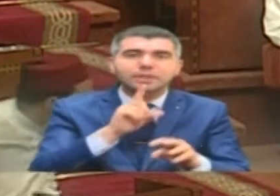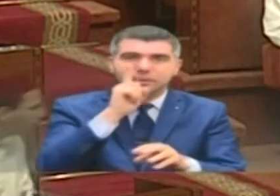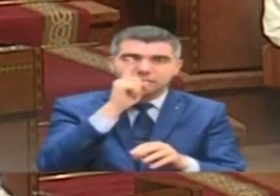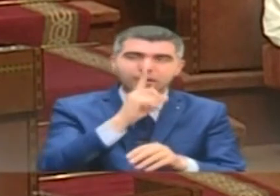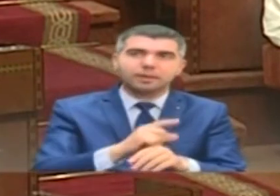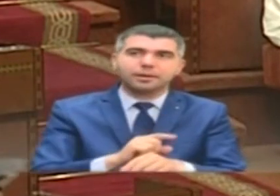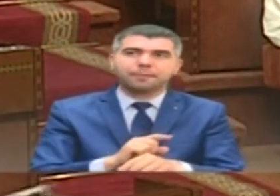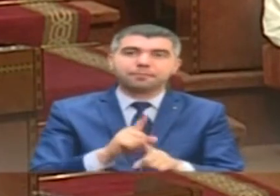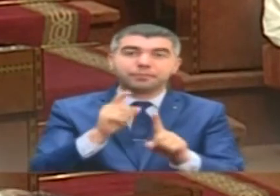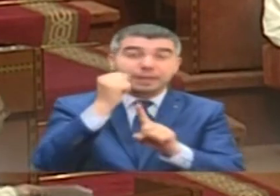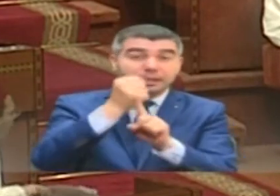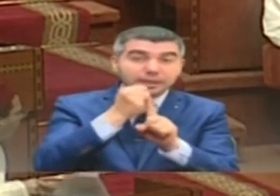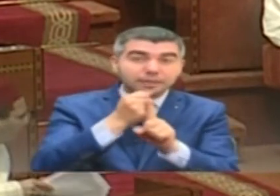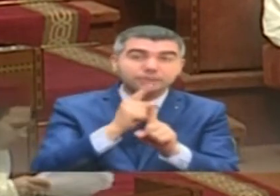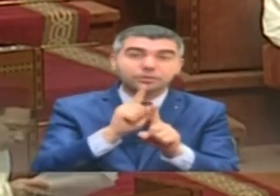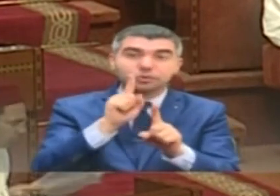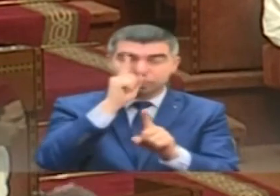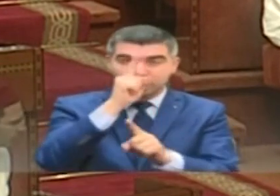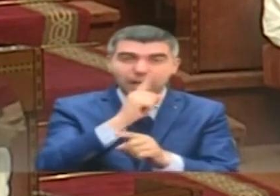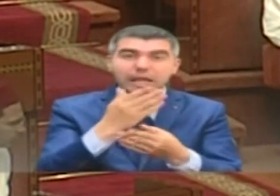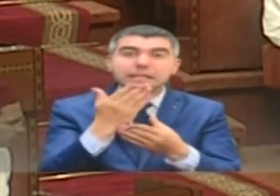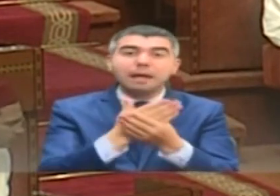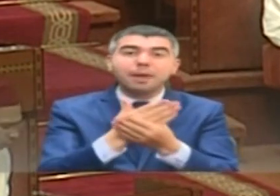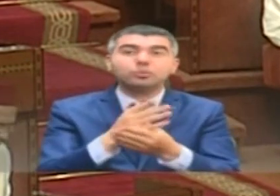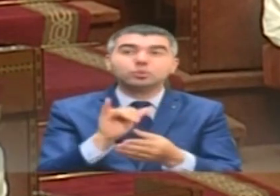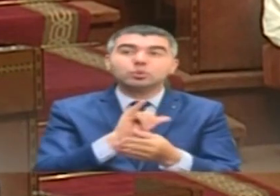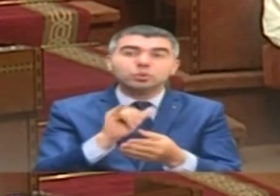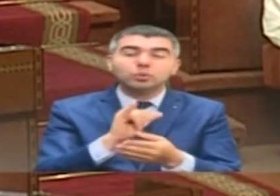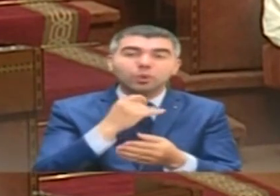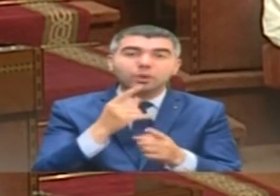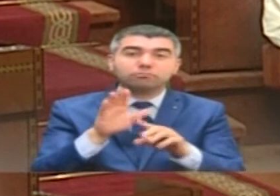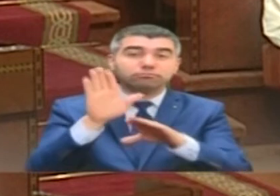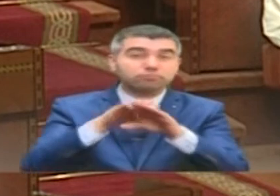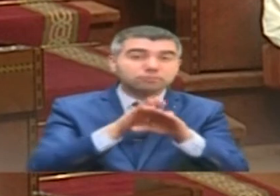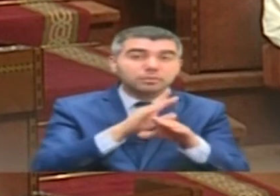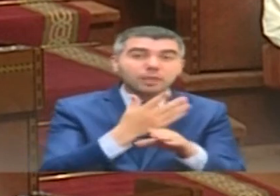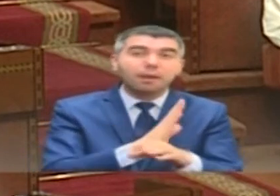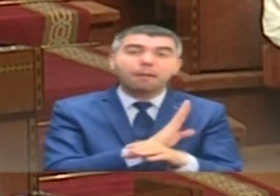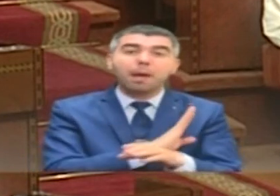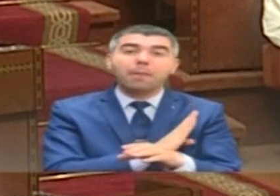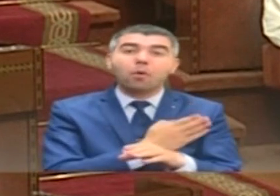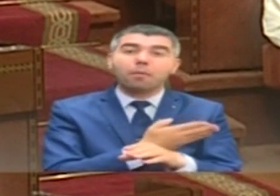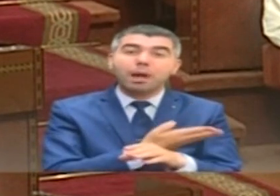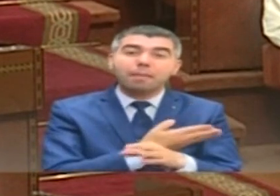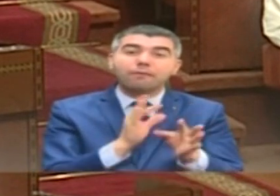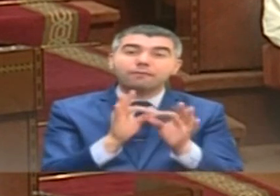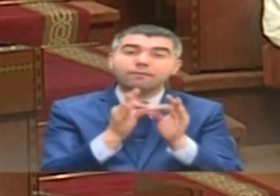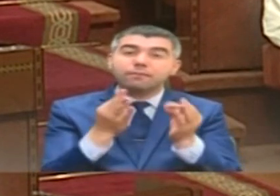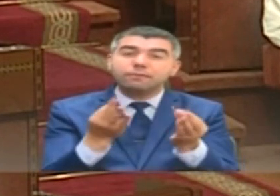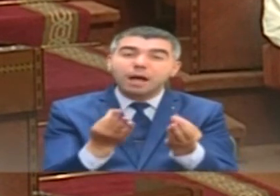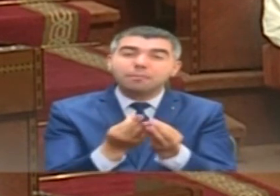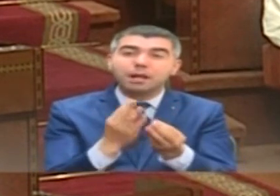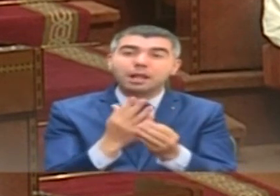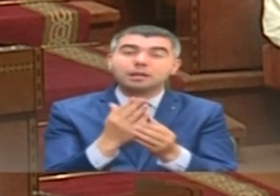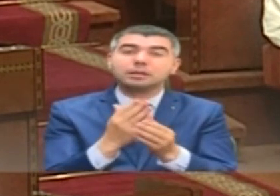حنا مشتغلين الان على تحديد الاسباب، وغادي نوعيو وكنوعي من خلال هذه القبه ديال البرلمان جميع الطلبه والطالبات